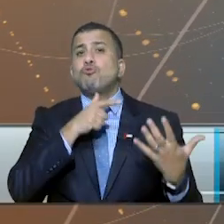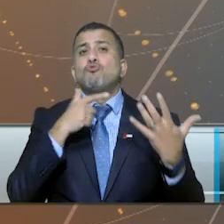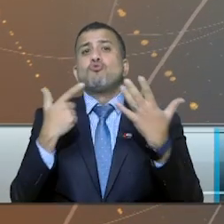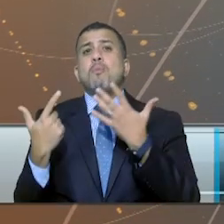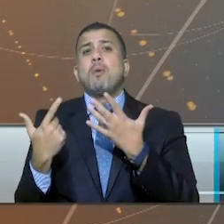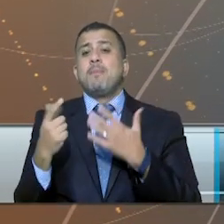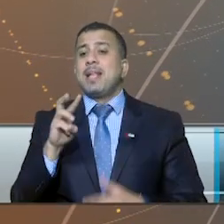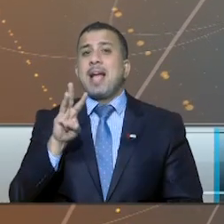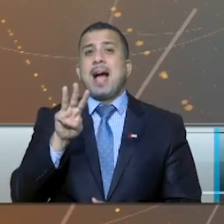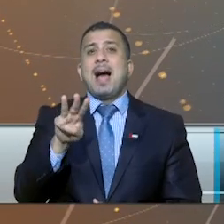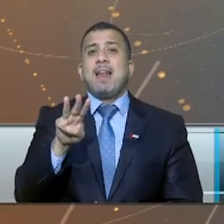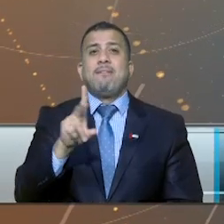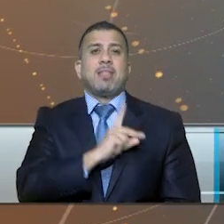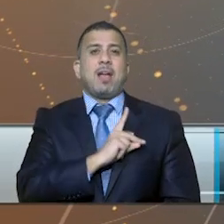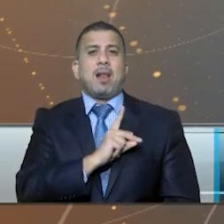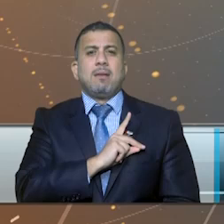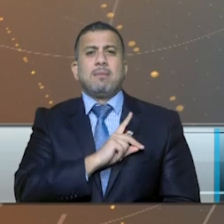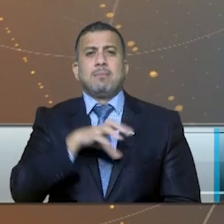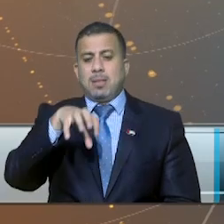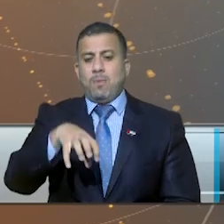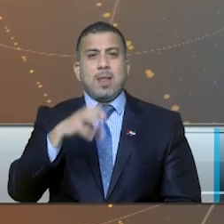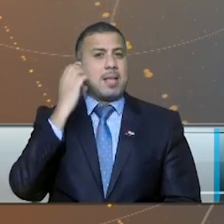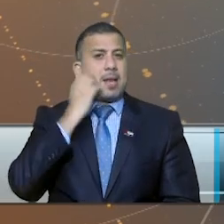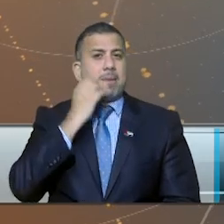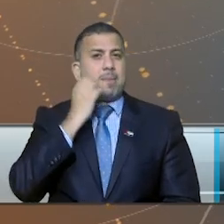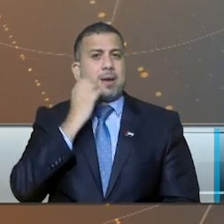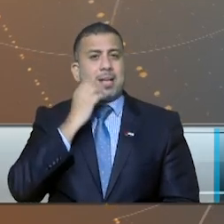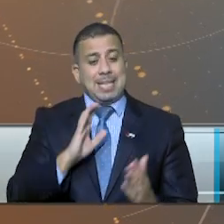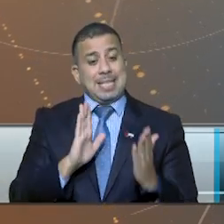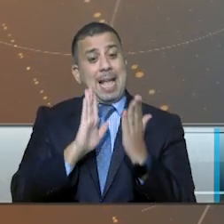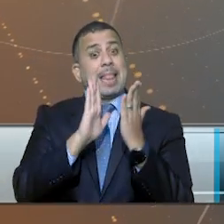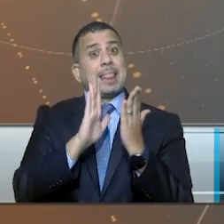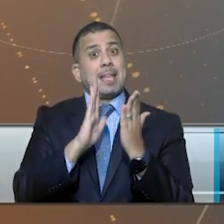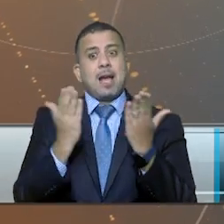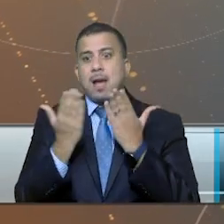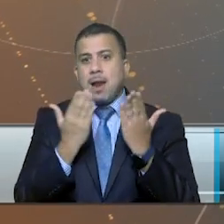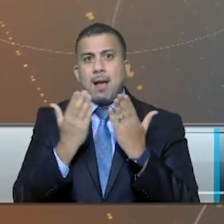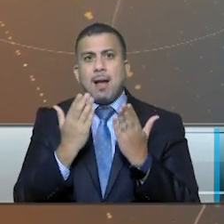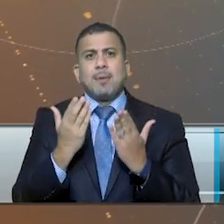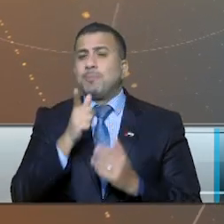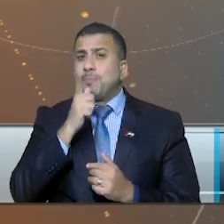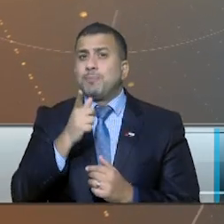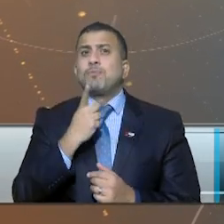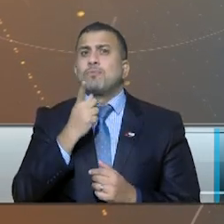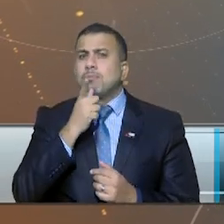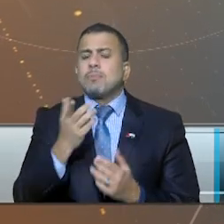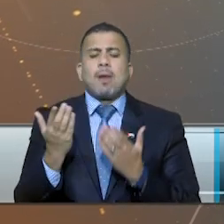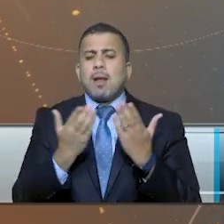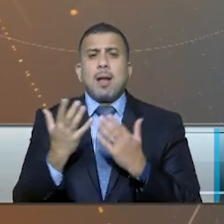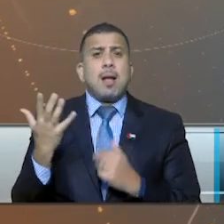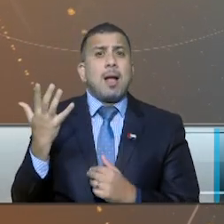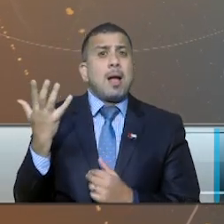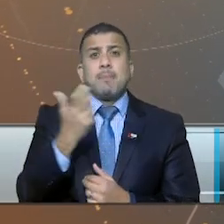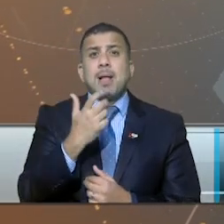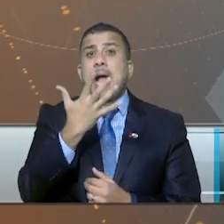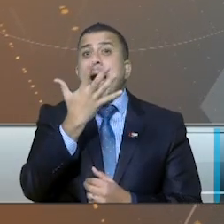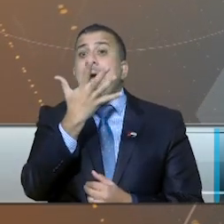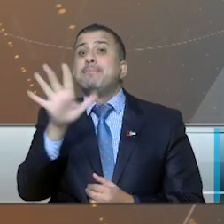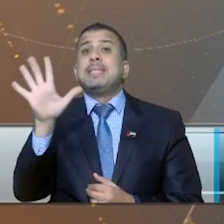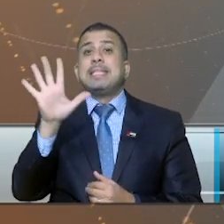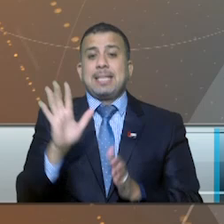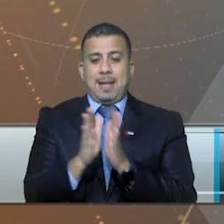بمشاركه 700 ال طالب من دوله الامارات في التحدي والذين اتم العديد منهم قراءه